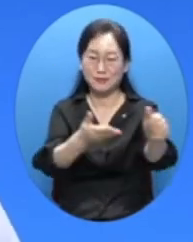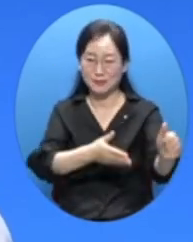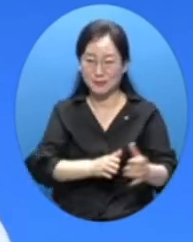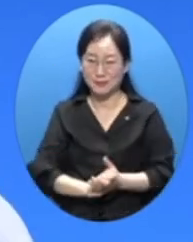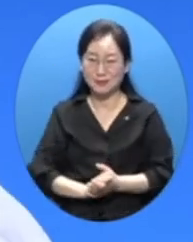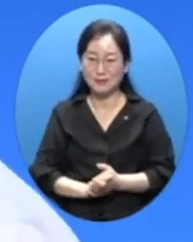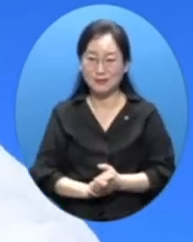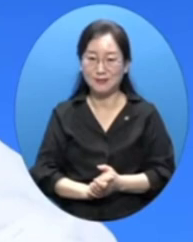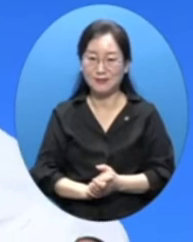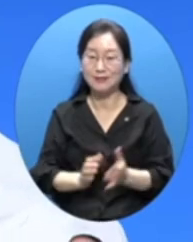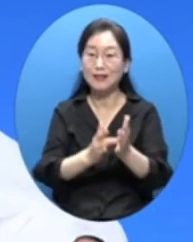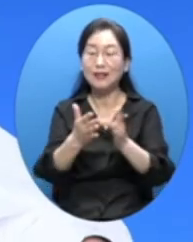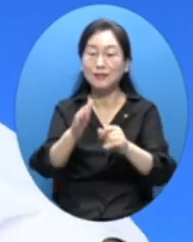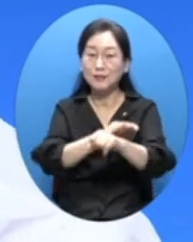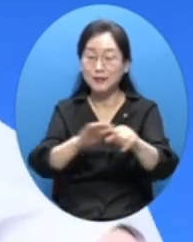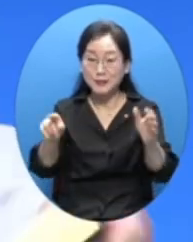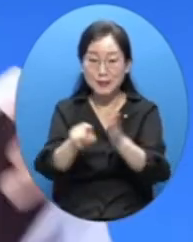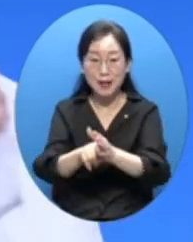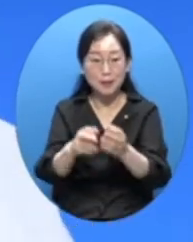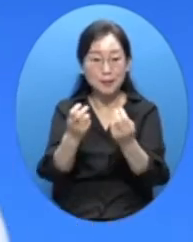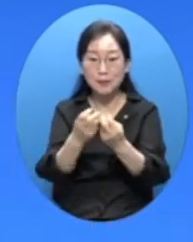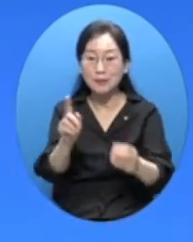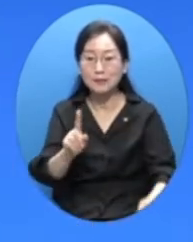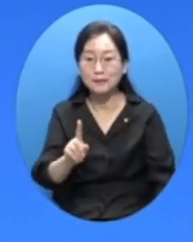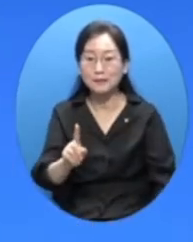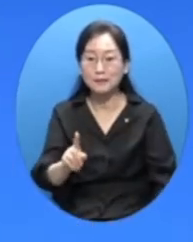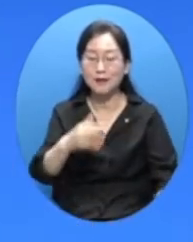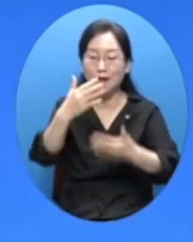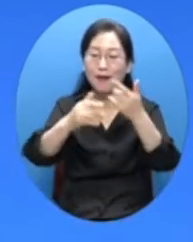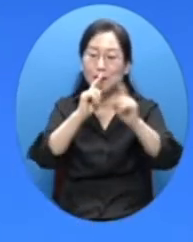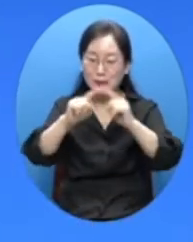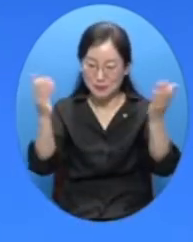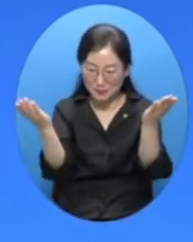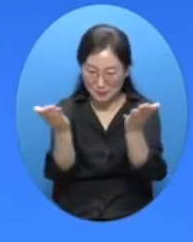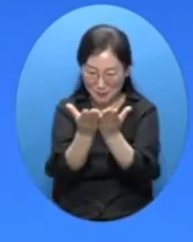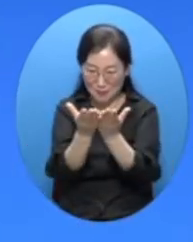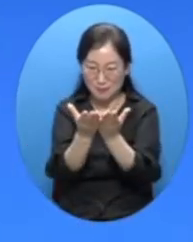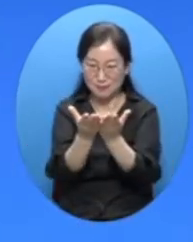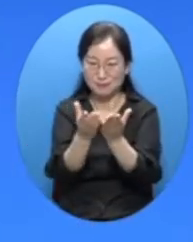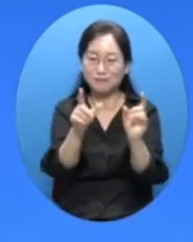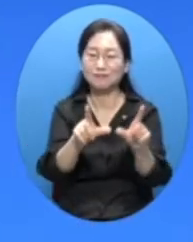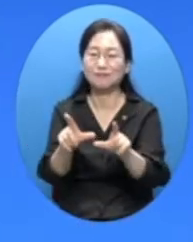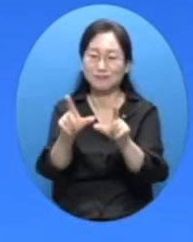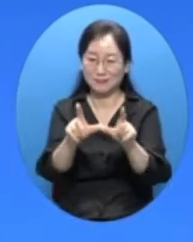돼요. 예수를 잘 믿으려면 이 말씀대로 살아야 된다. 말씀.